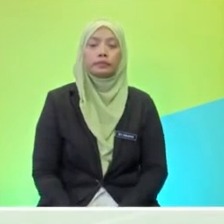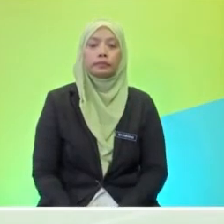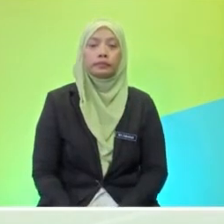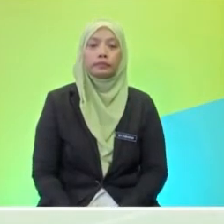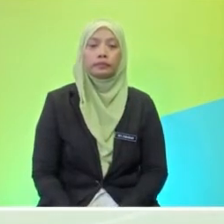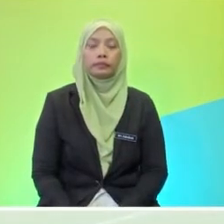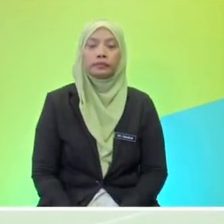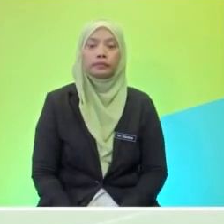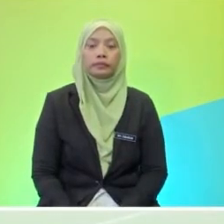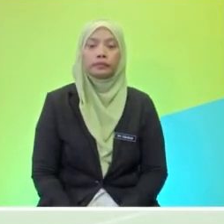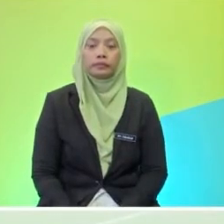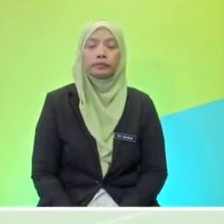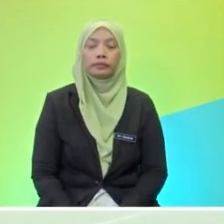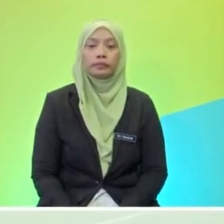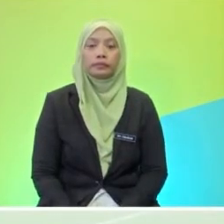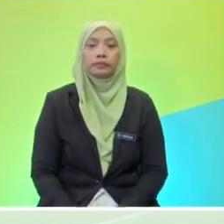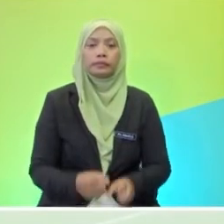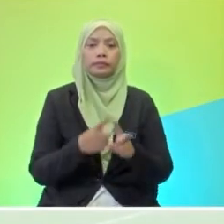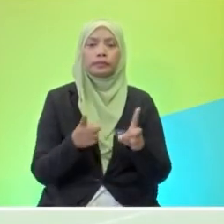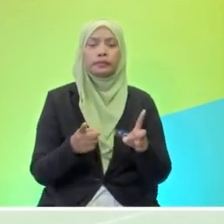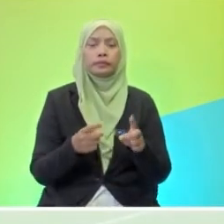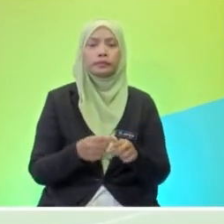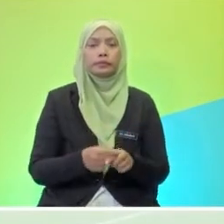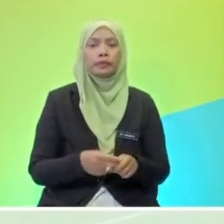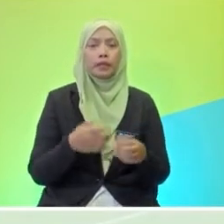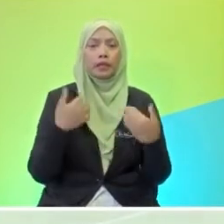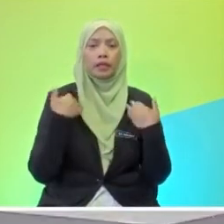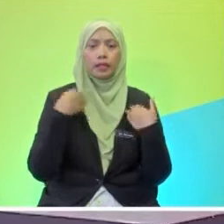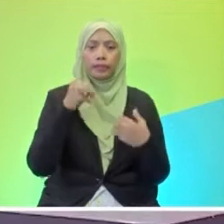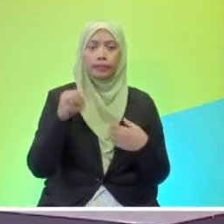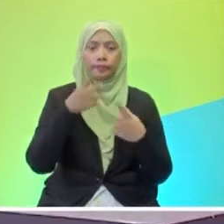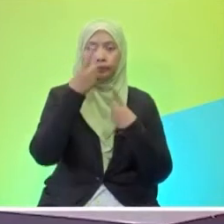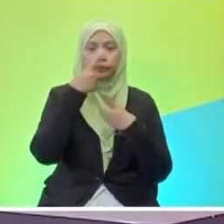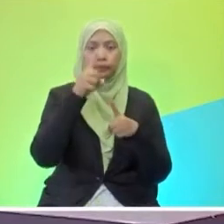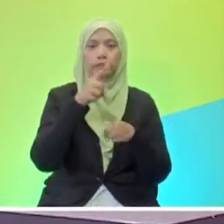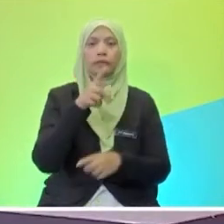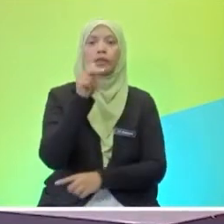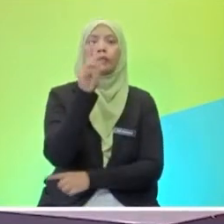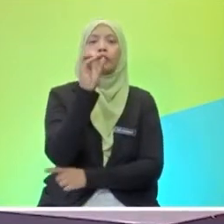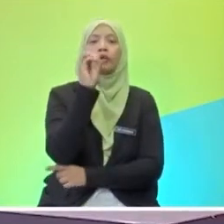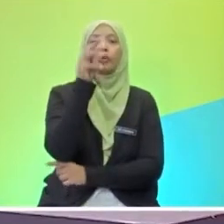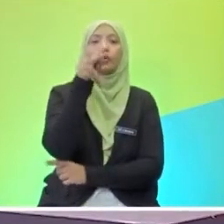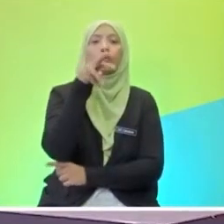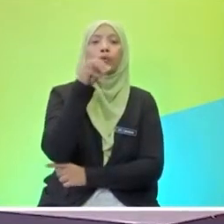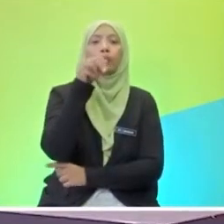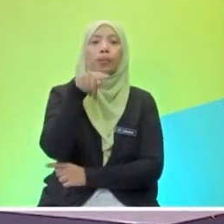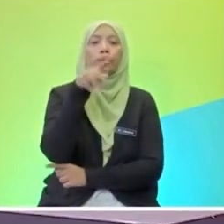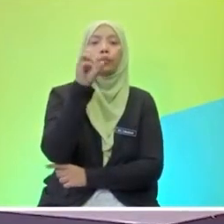pengomposan Tapi Andaikata ada student Jawa kompus Oke